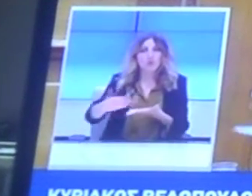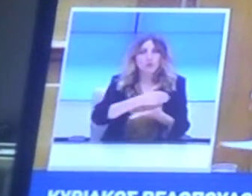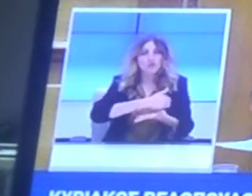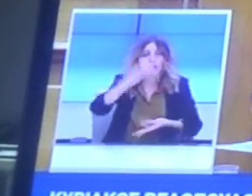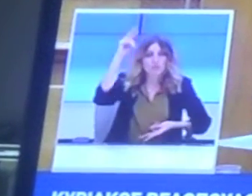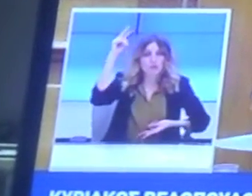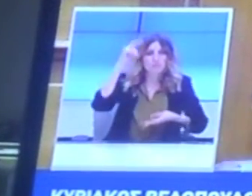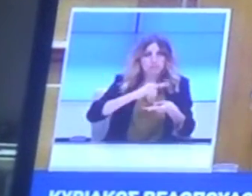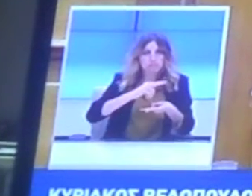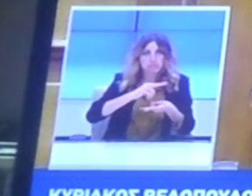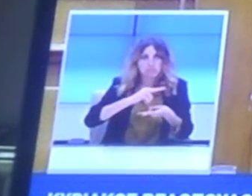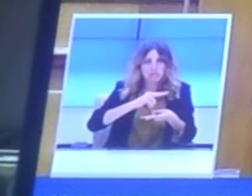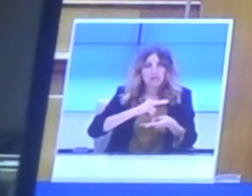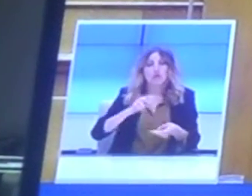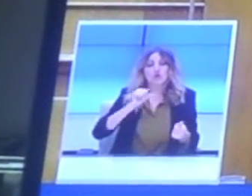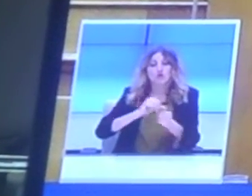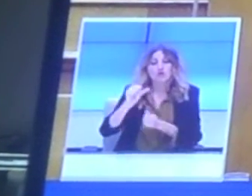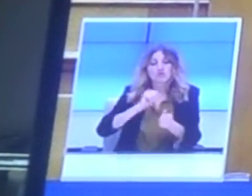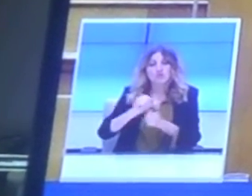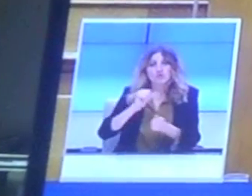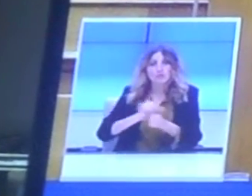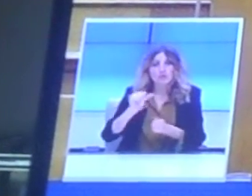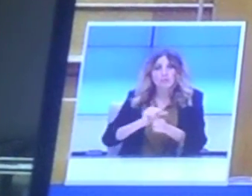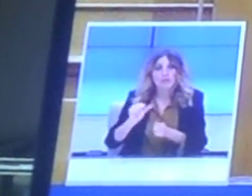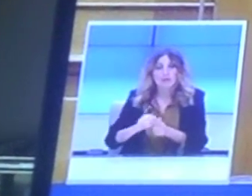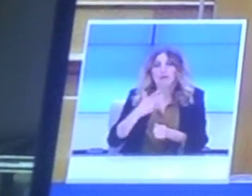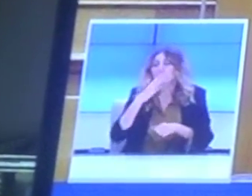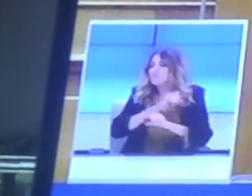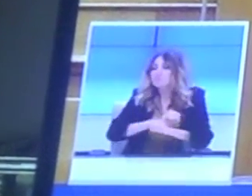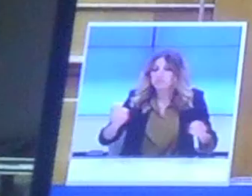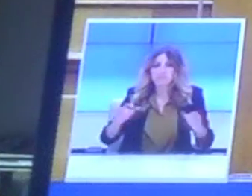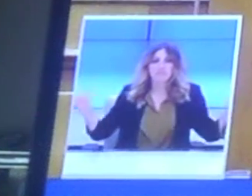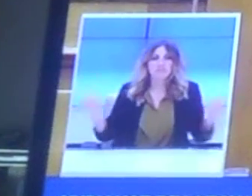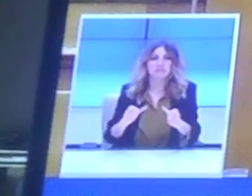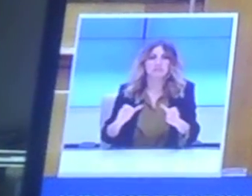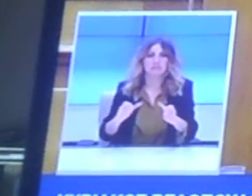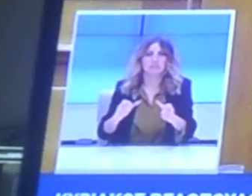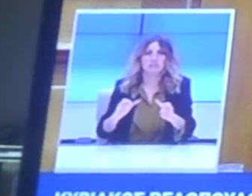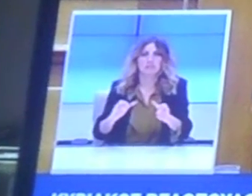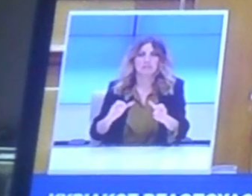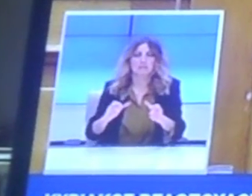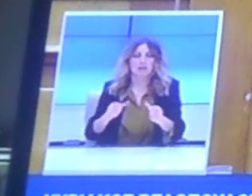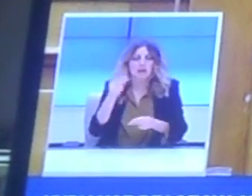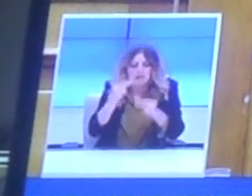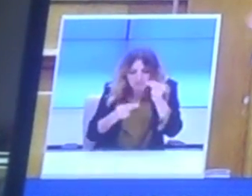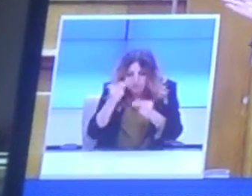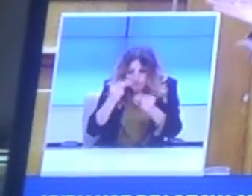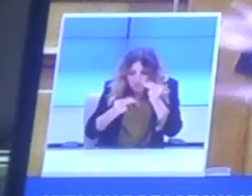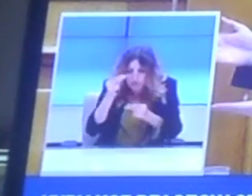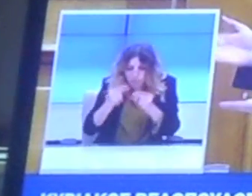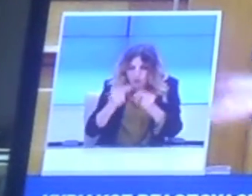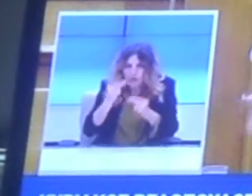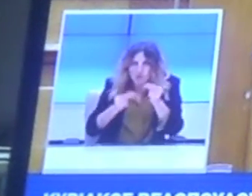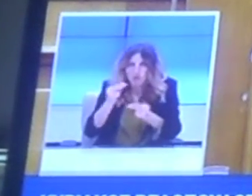του lockdown. 3% του ΑΕΠ επί 186 δις ΑΕΠ μας κάνει 5 δις το μήνα. 3 μας